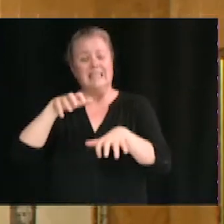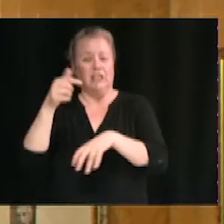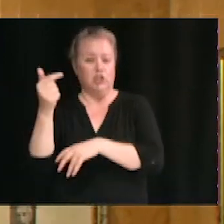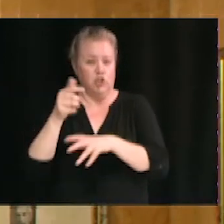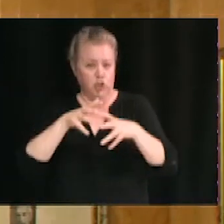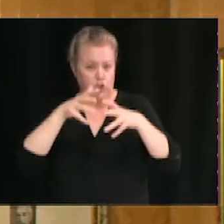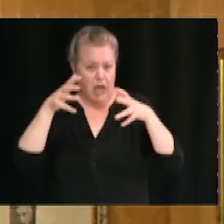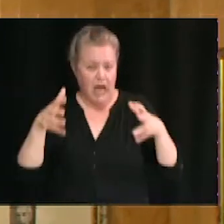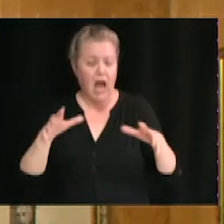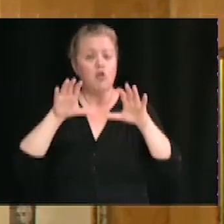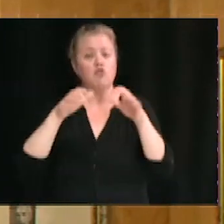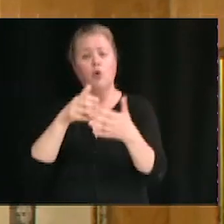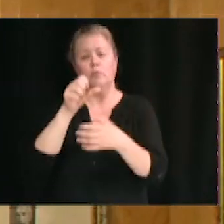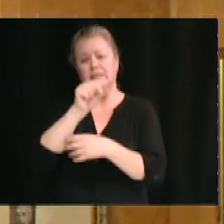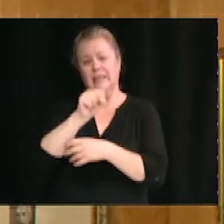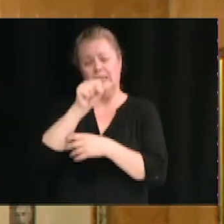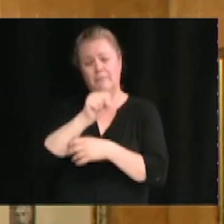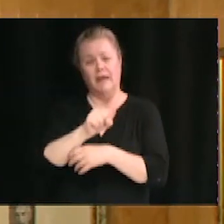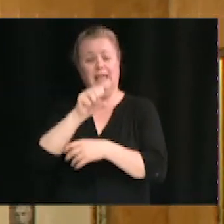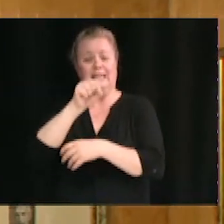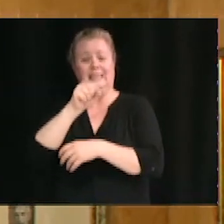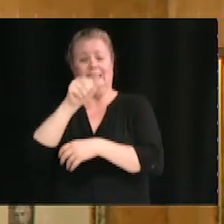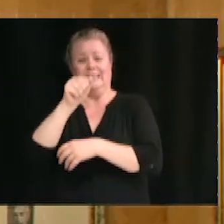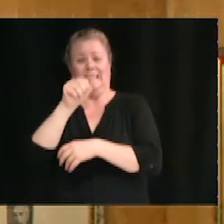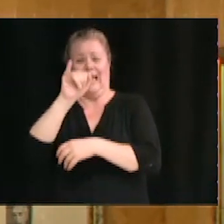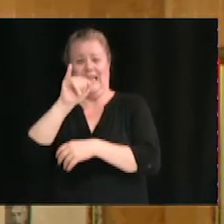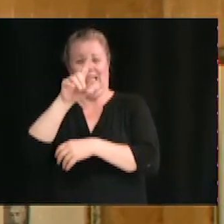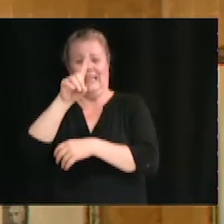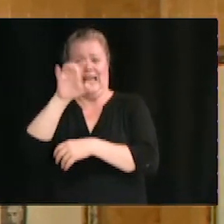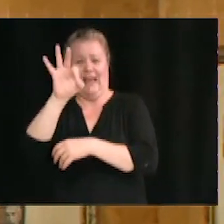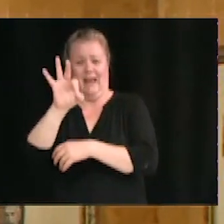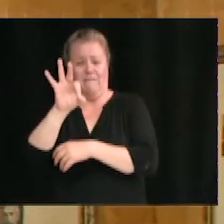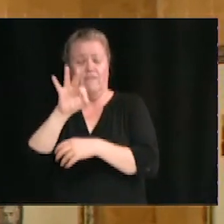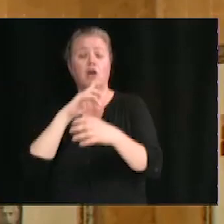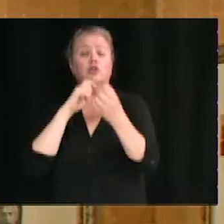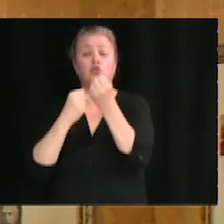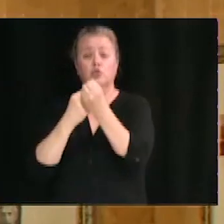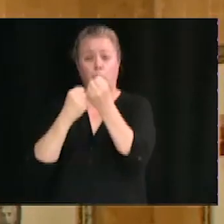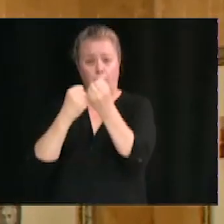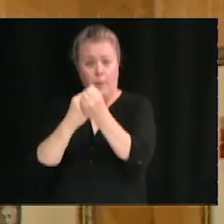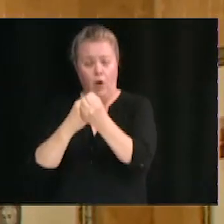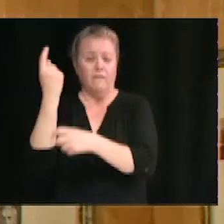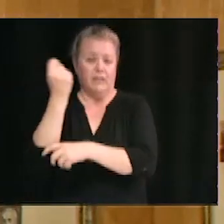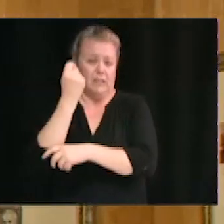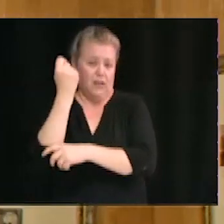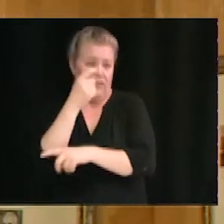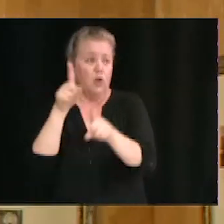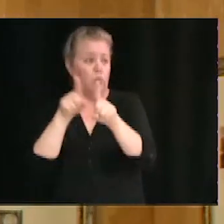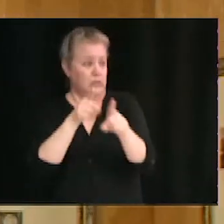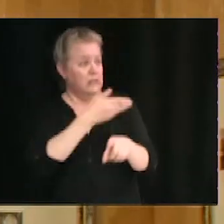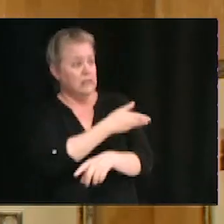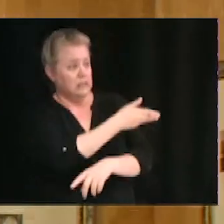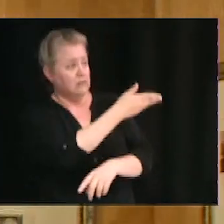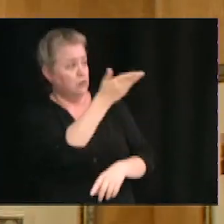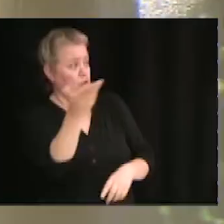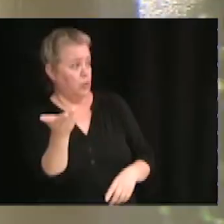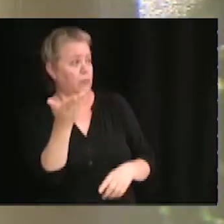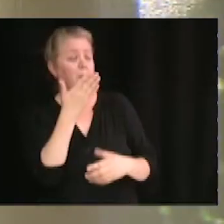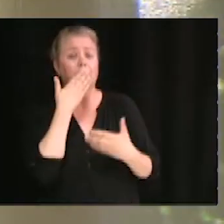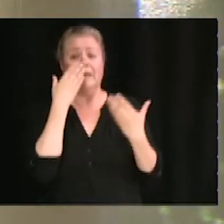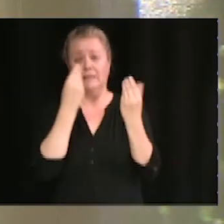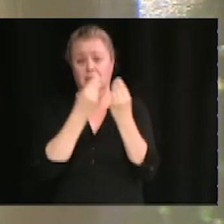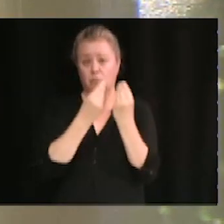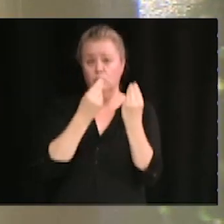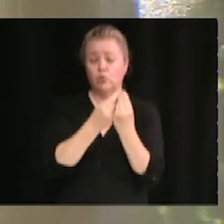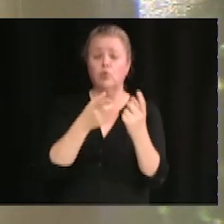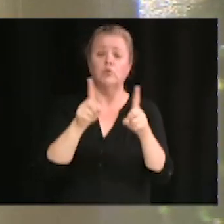de la polyvalente Leboisé, le CIBF, le support de Victoriaville, ainsi que vous, M. le maire, merci beaucoup, et